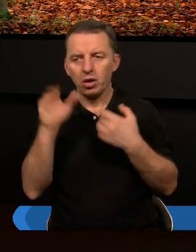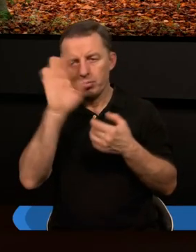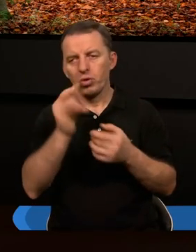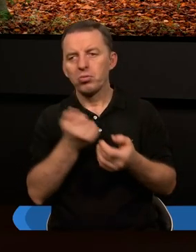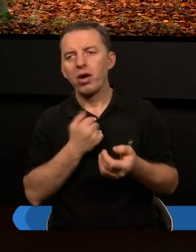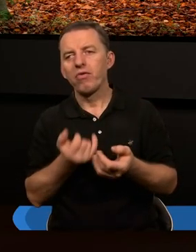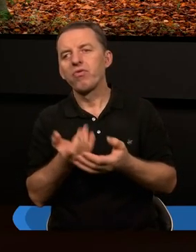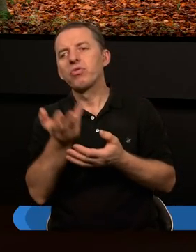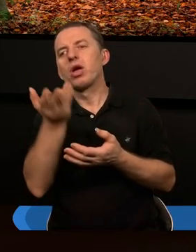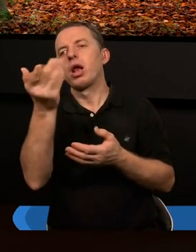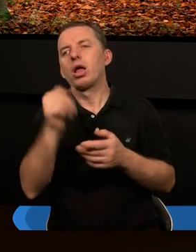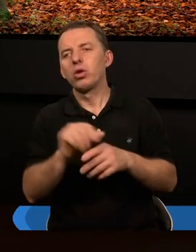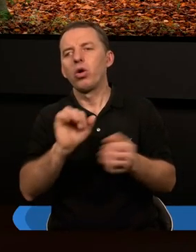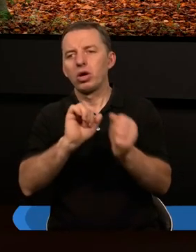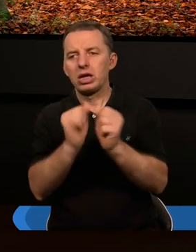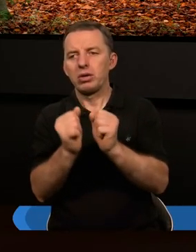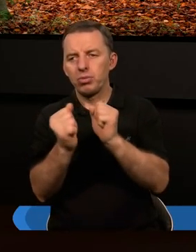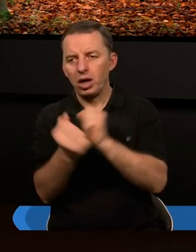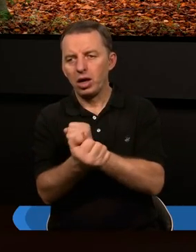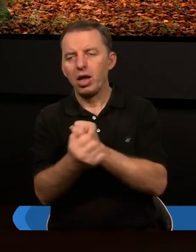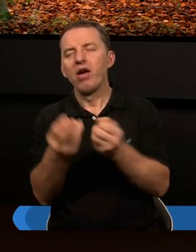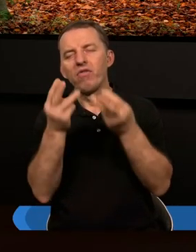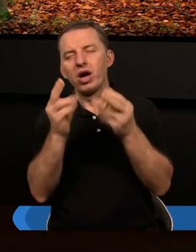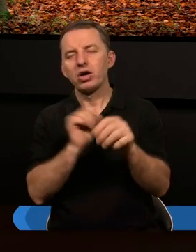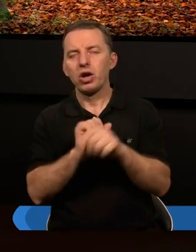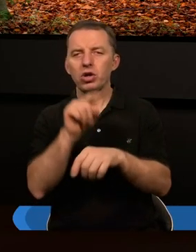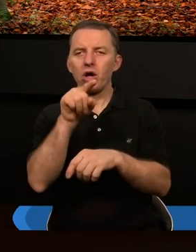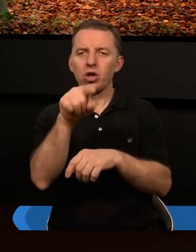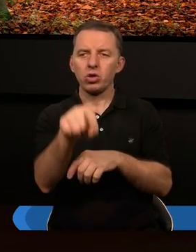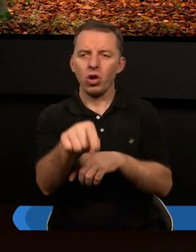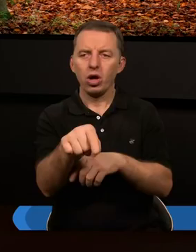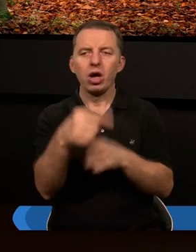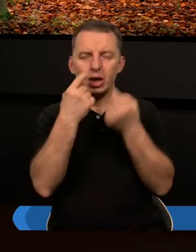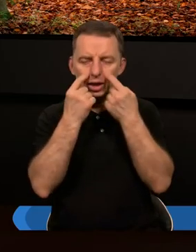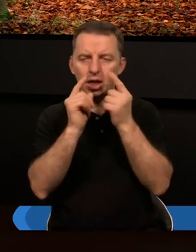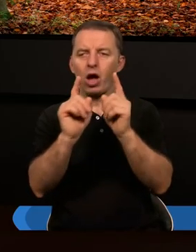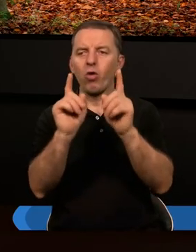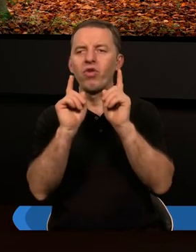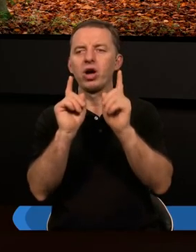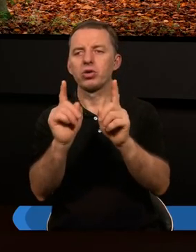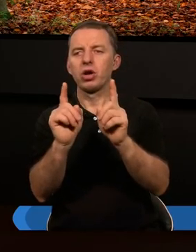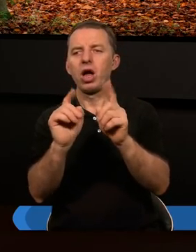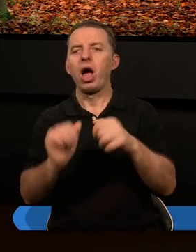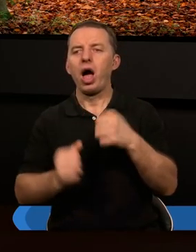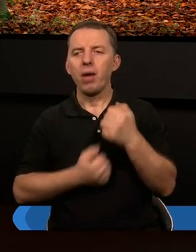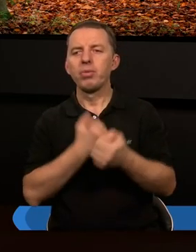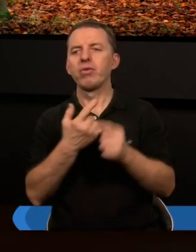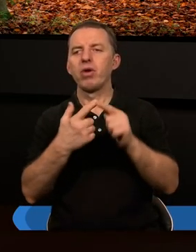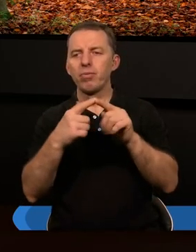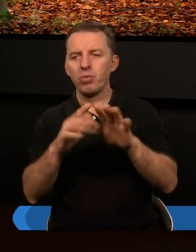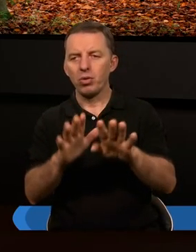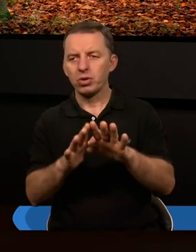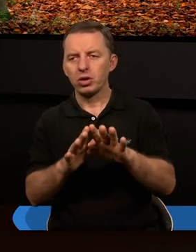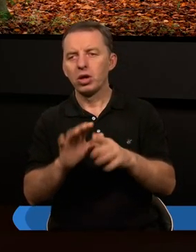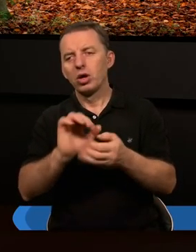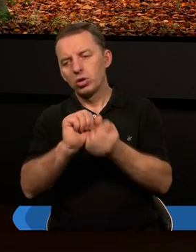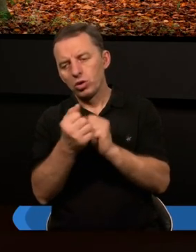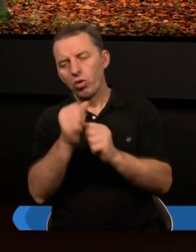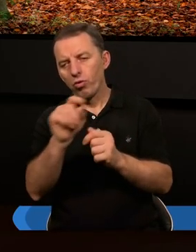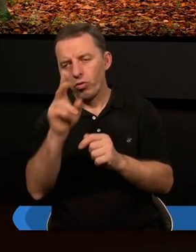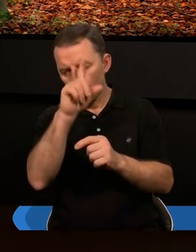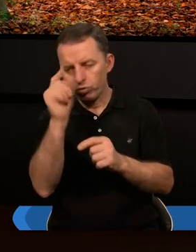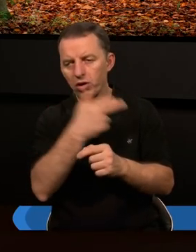jeszcze wiele do zmiany. Ale chyba ważne jest to, żebyśmy w ogóle to zauważali. Żebyśmy w momencie, jeżeli są tacy